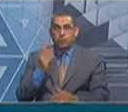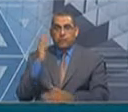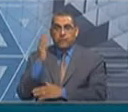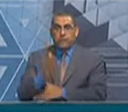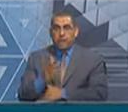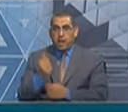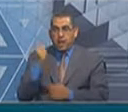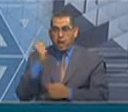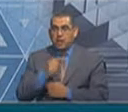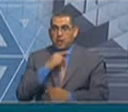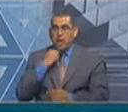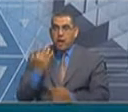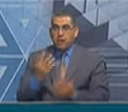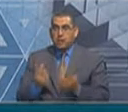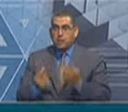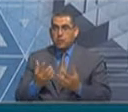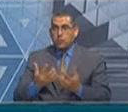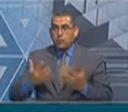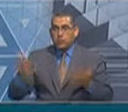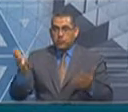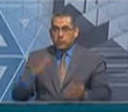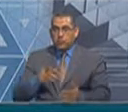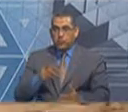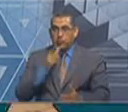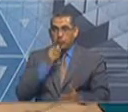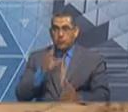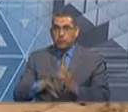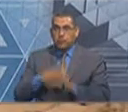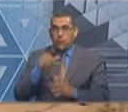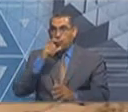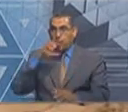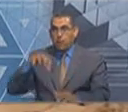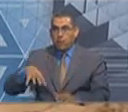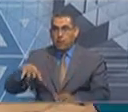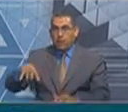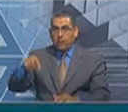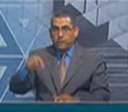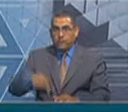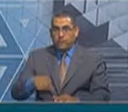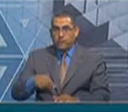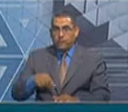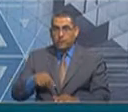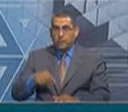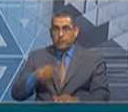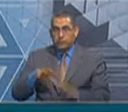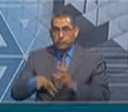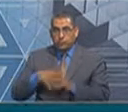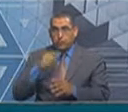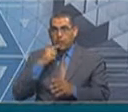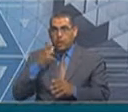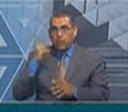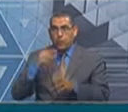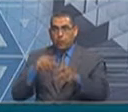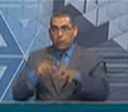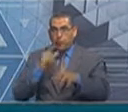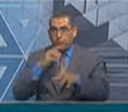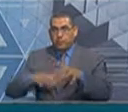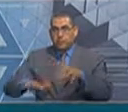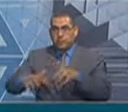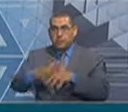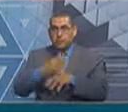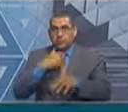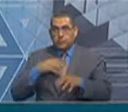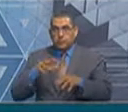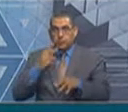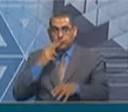21 فدان مسطحات خضراء كبيرة جدا. المشروع فيه بحيرات جزر صناعية، في جزيرة صناعية كبيرة لو شايفينها